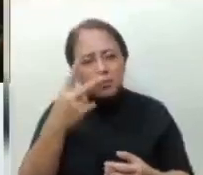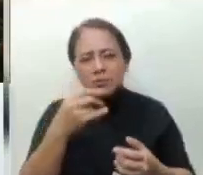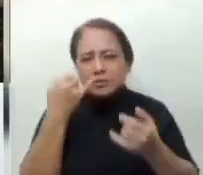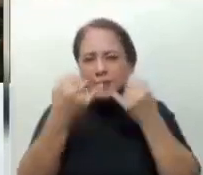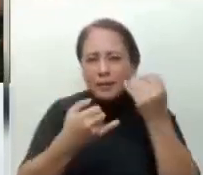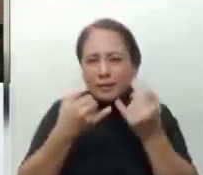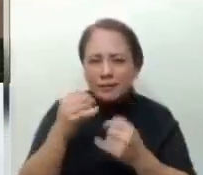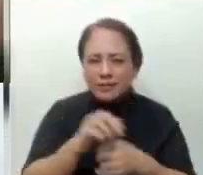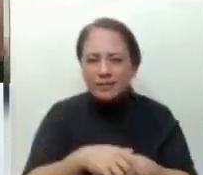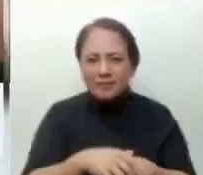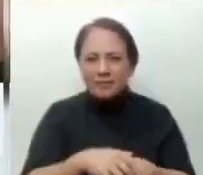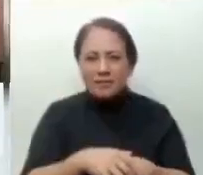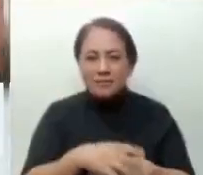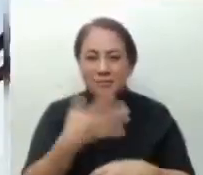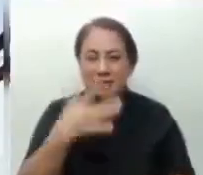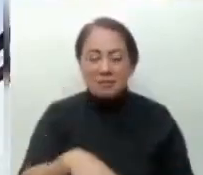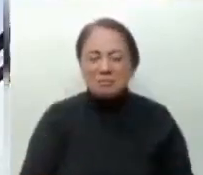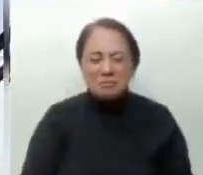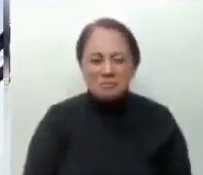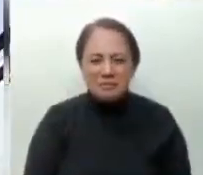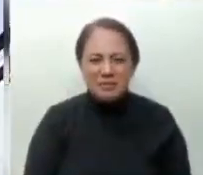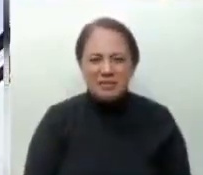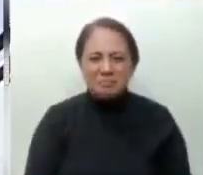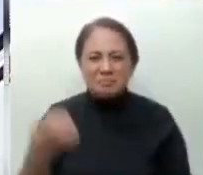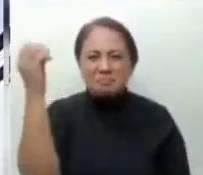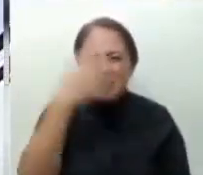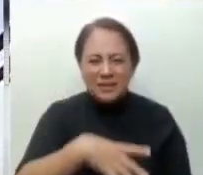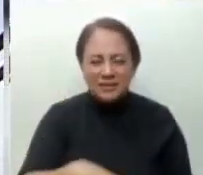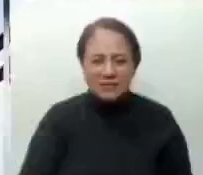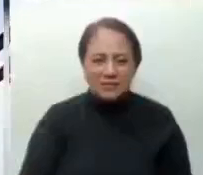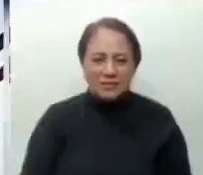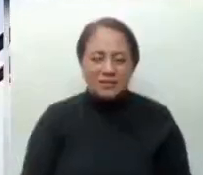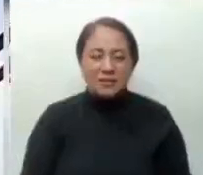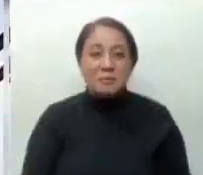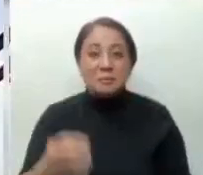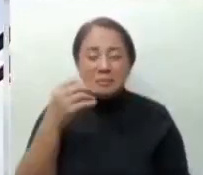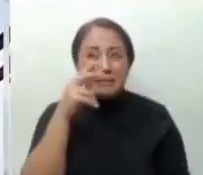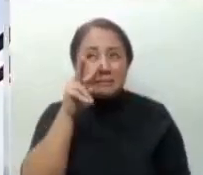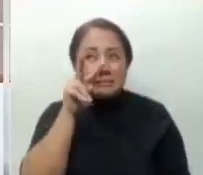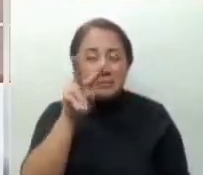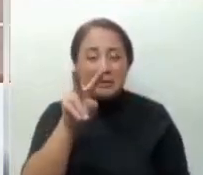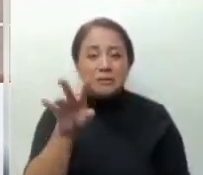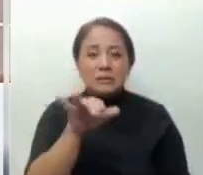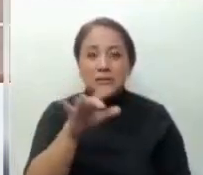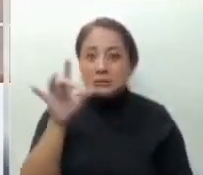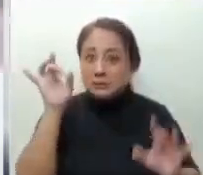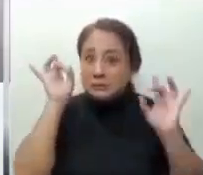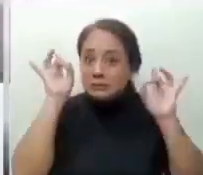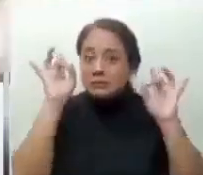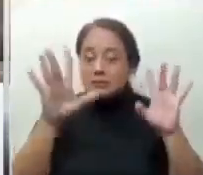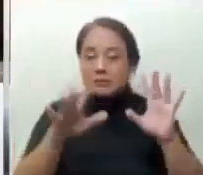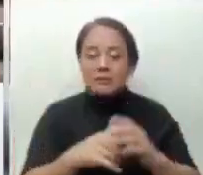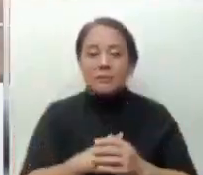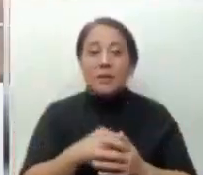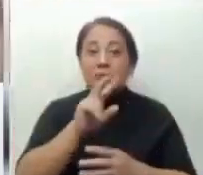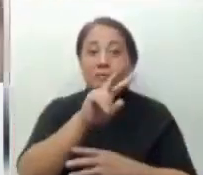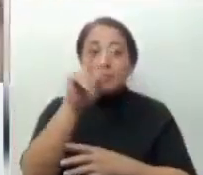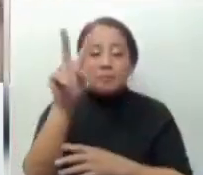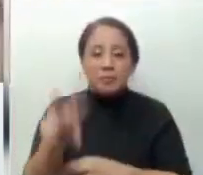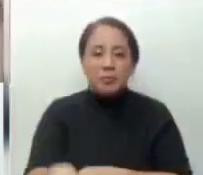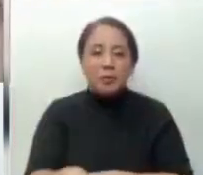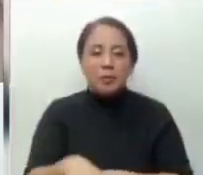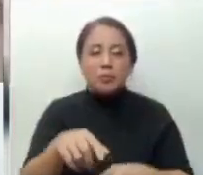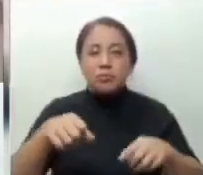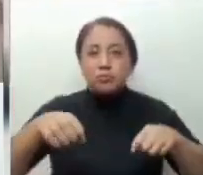yan masarap. Ano, pangit. Bukod sa pangit sa paningin, delikado rin. Sa Valenzuela, isang rider pa ang